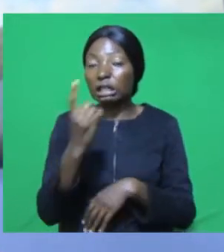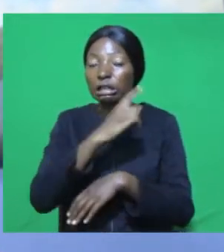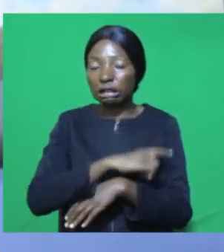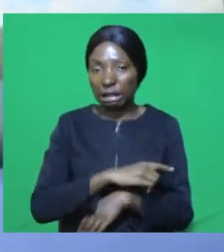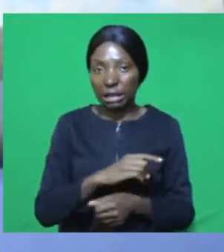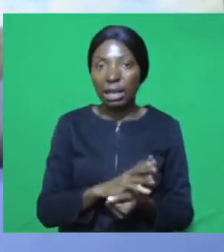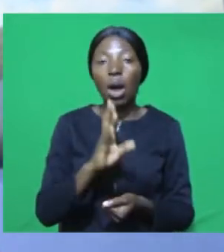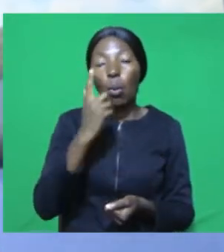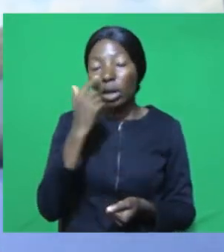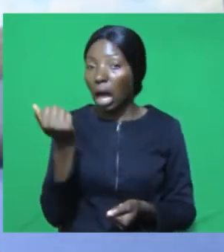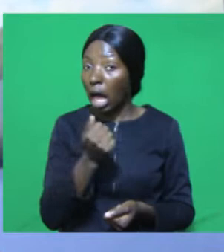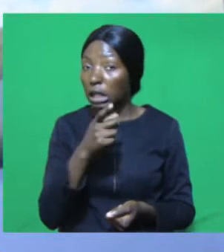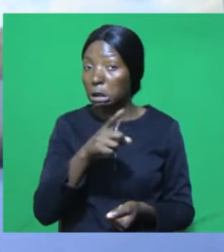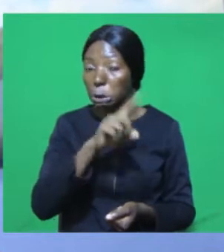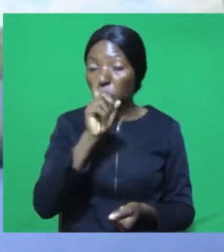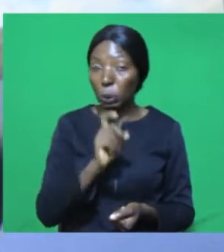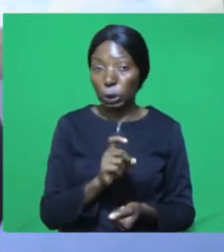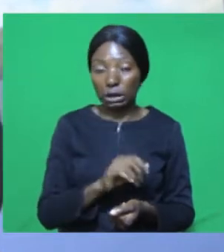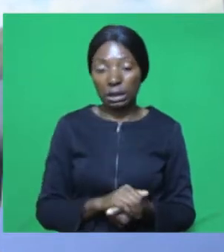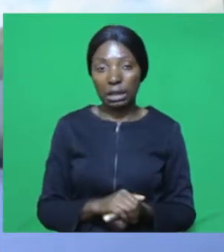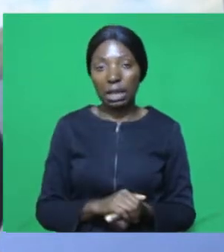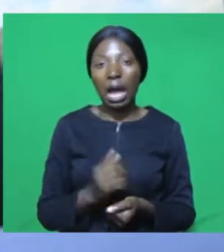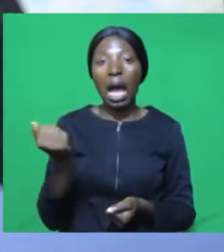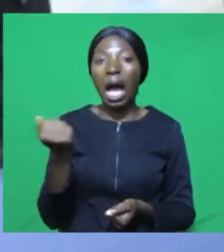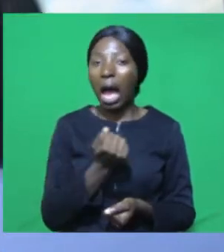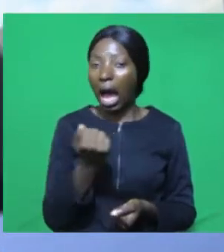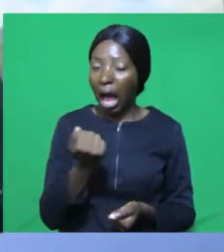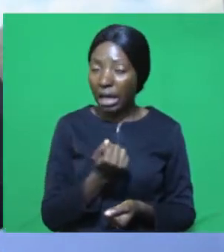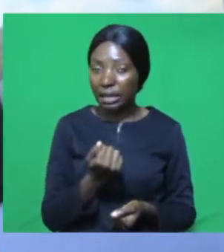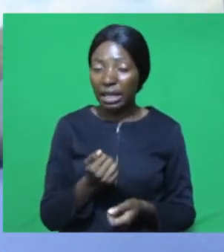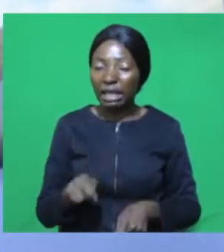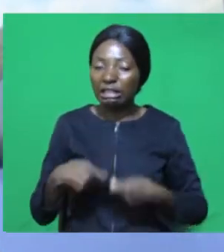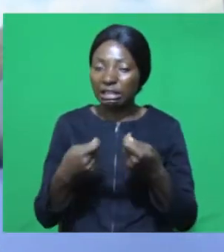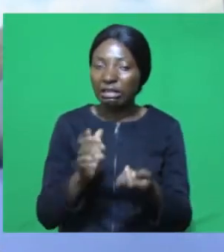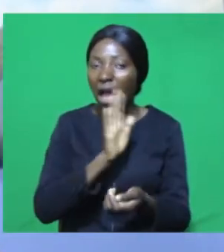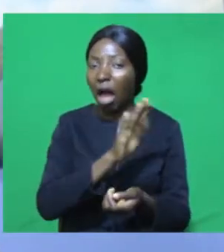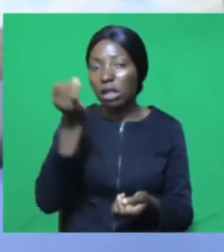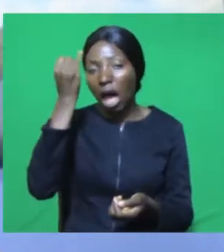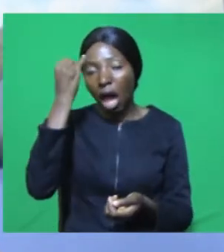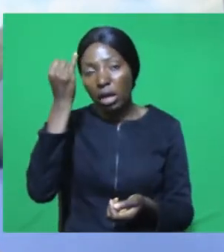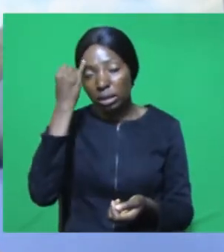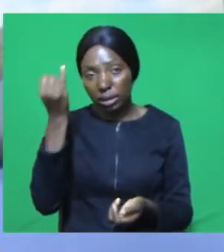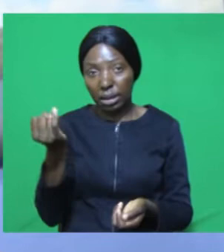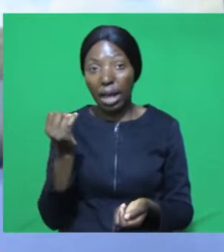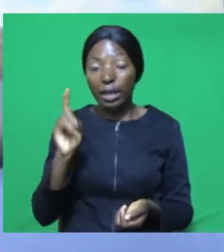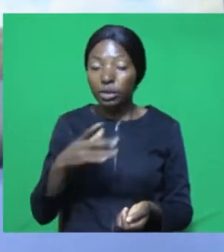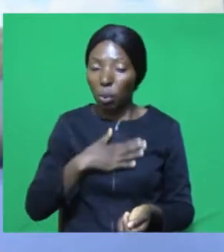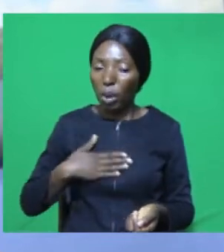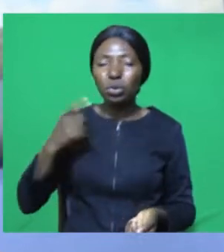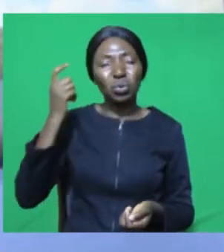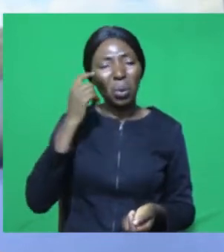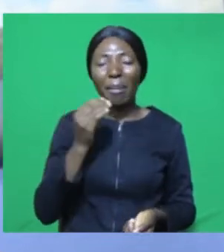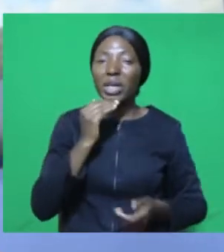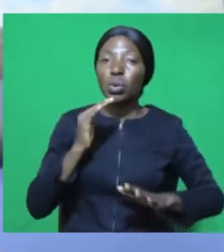2,300. Okay. Achipindura mbuzo wachoka, apindura nekuunza iwe nyaya. Inda kutotsvakwa futi